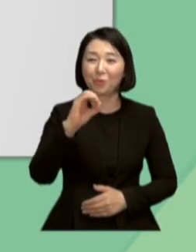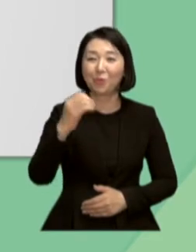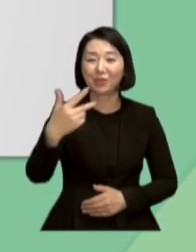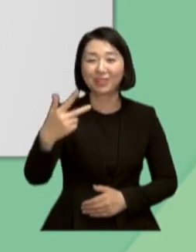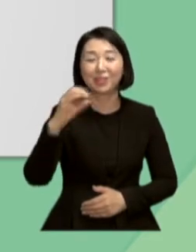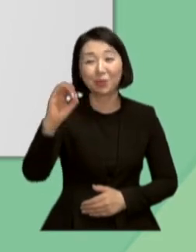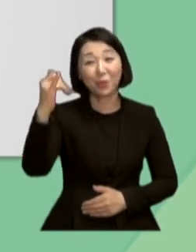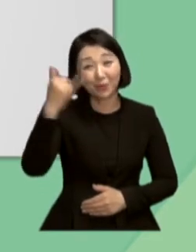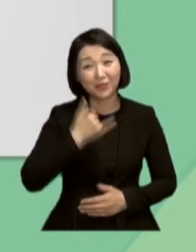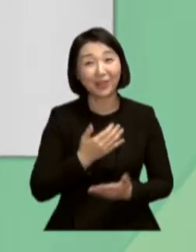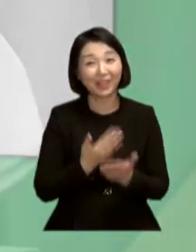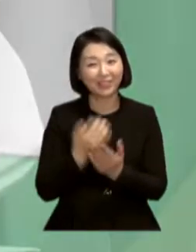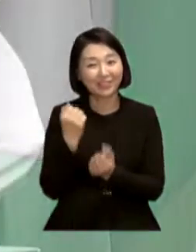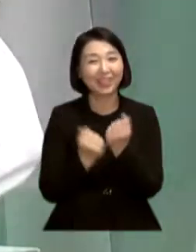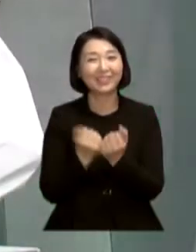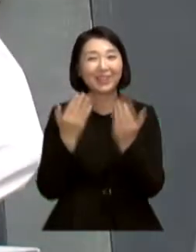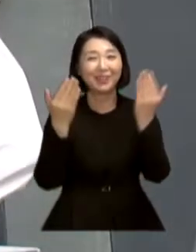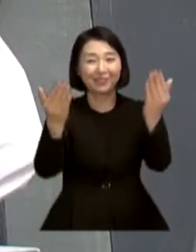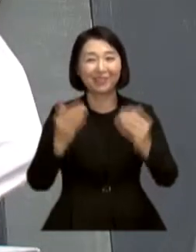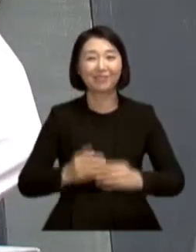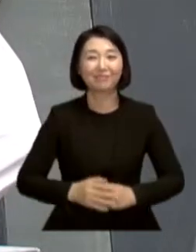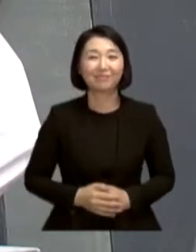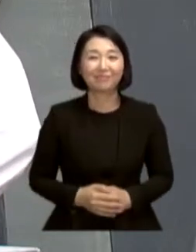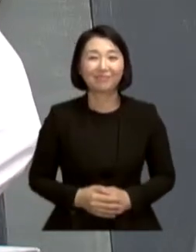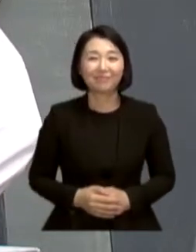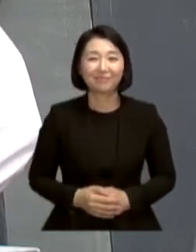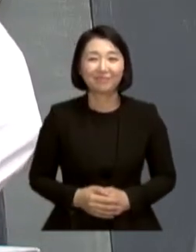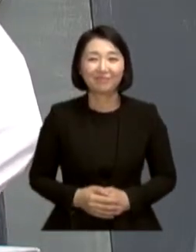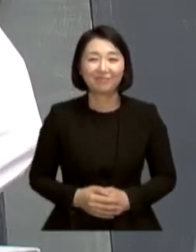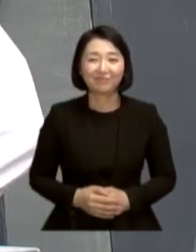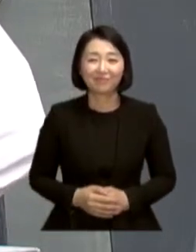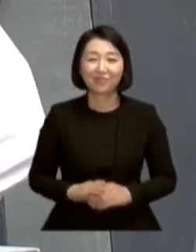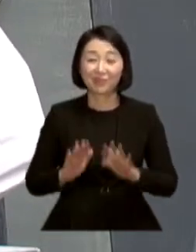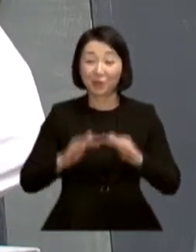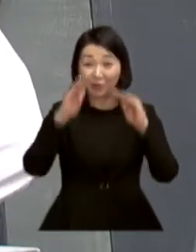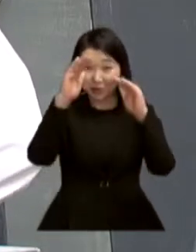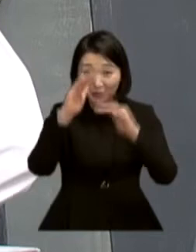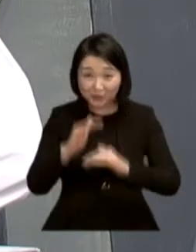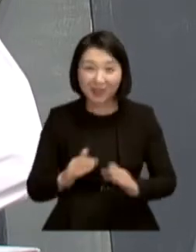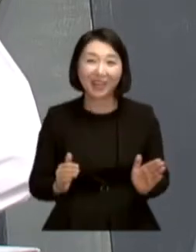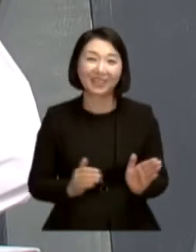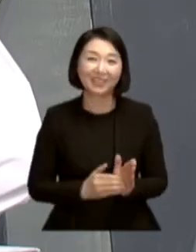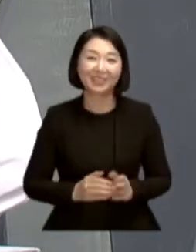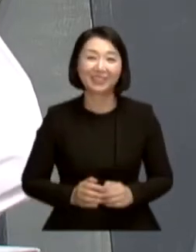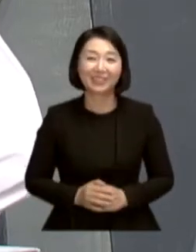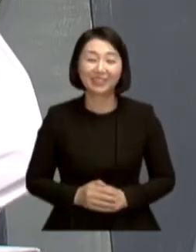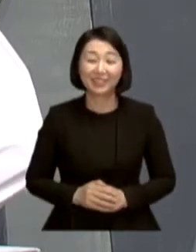02-6333-0070으로 전화 문의해 주시면 저희가 자세히 안내해 드리겠습니다. 오늘